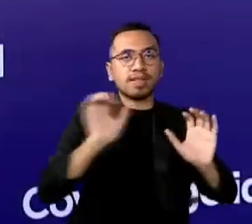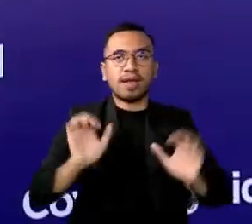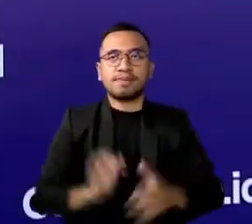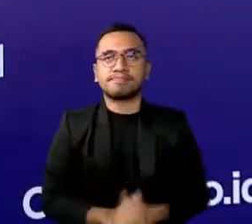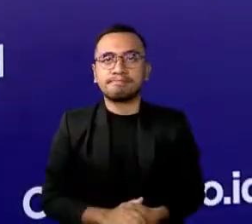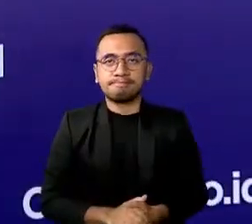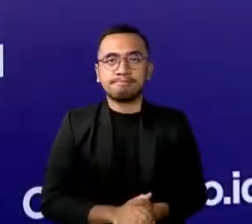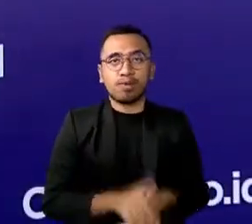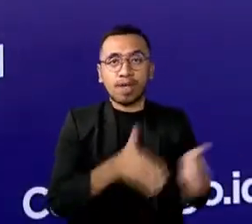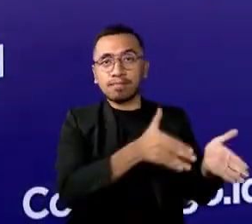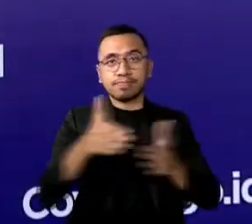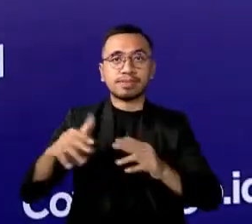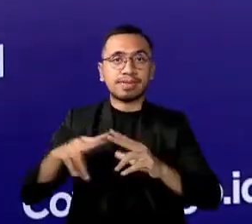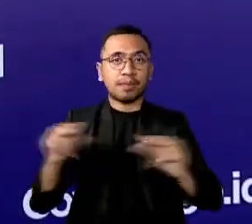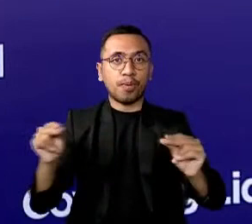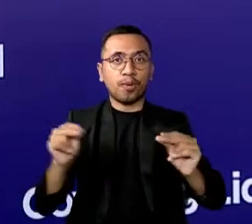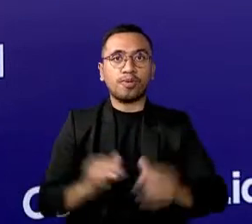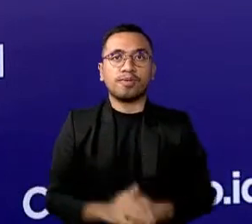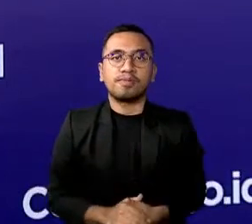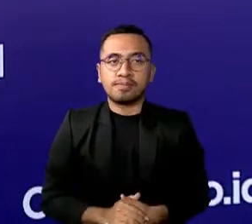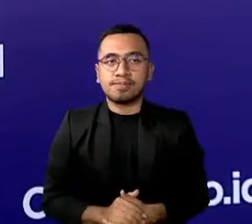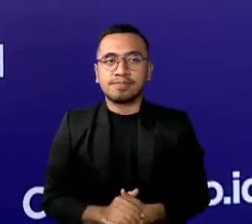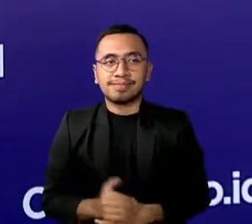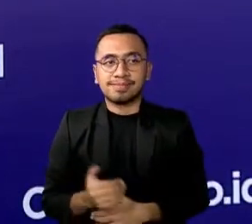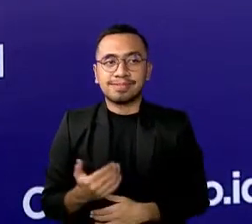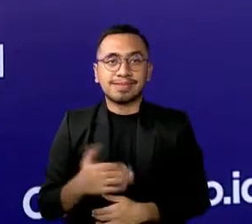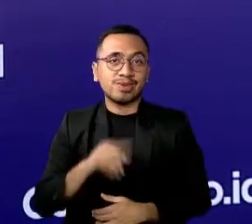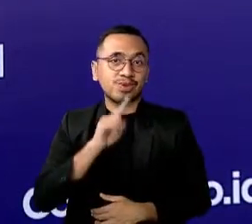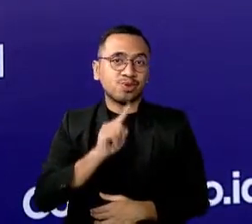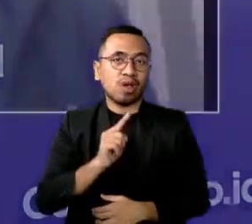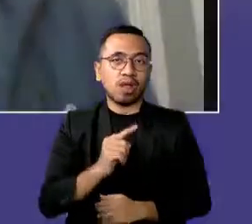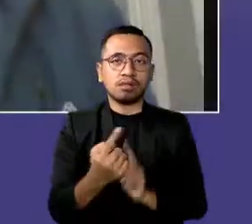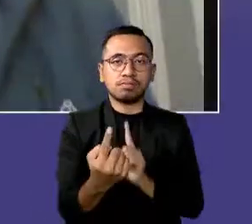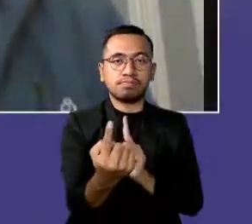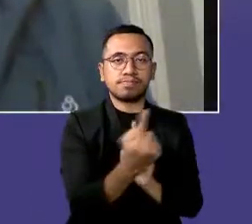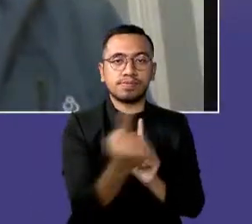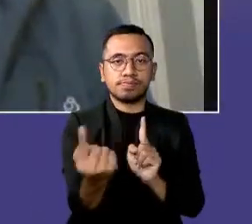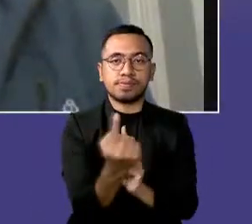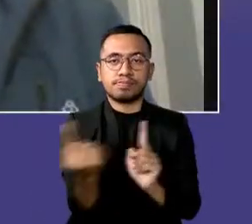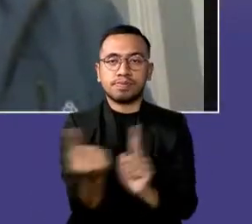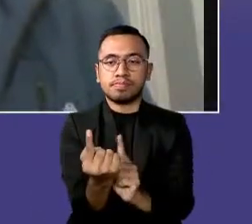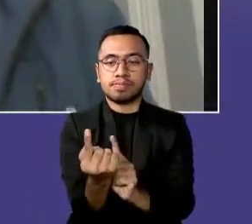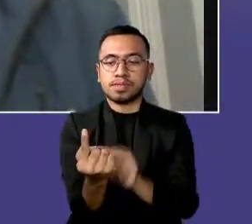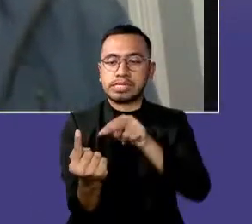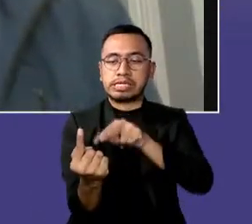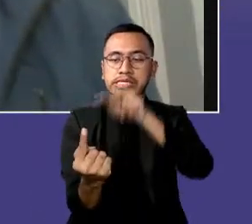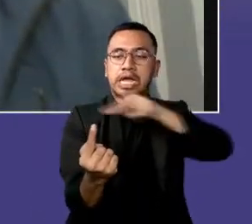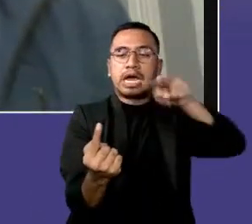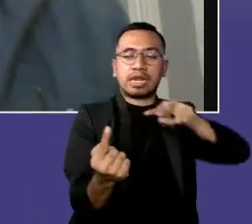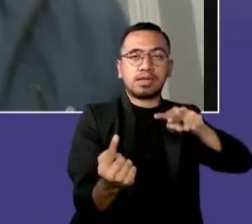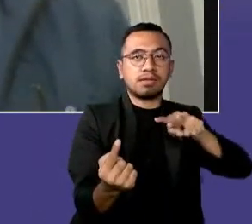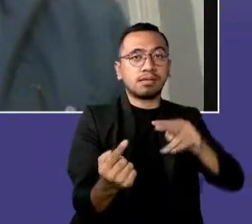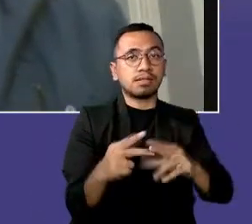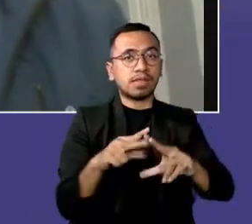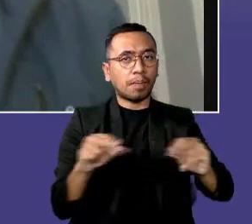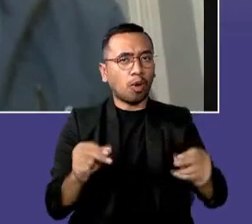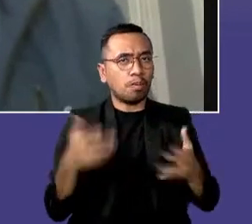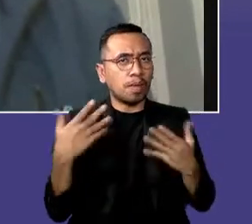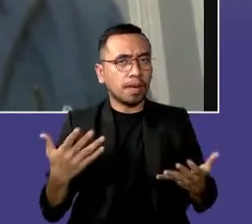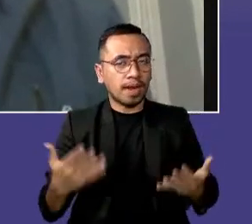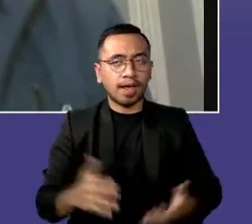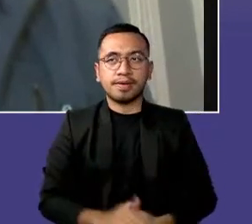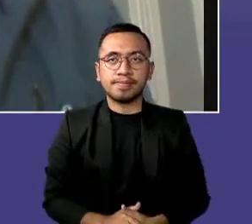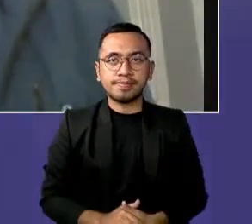padang-padang tadi kau kita bicara tracing dan testing ini di Depok gimana ya kalau untuk